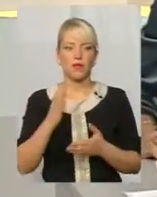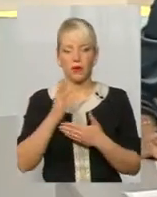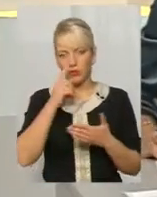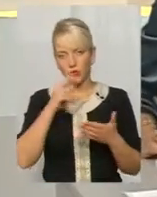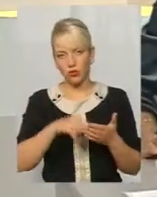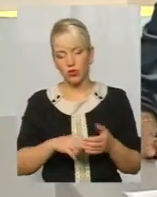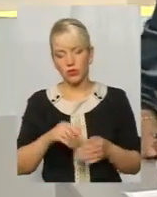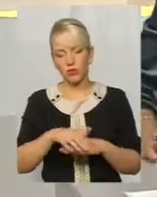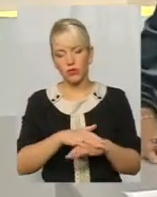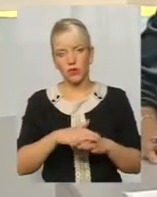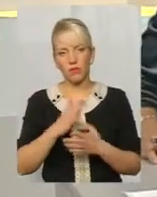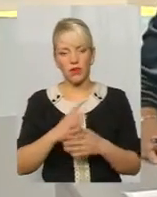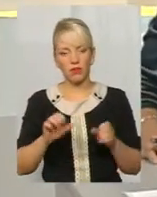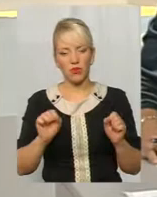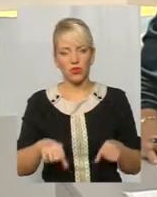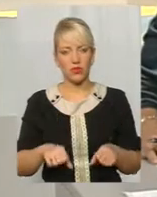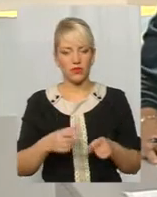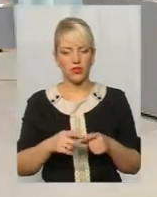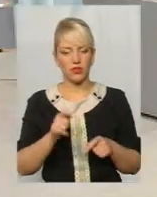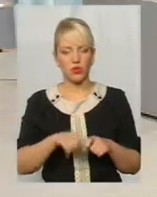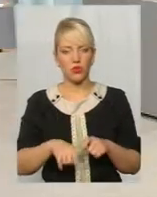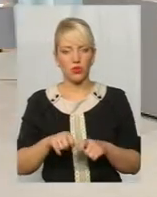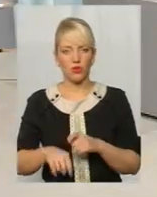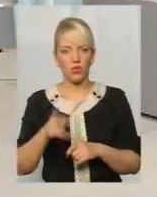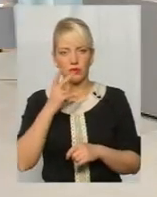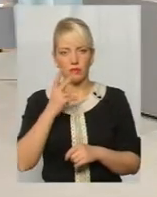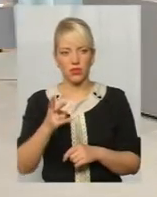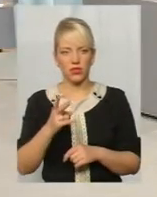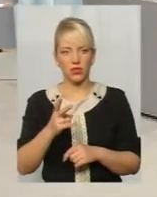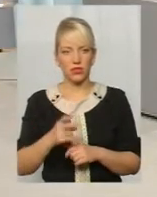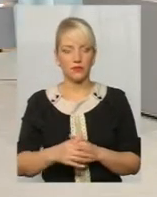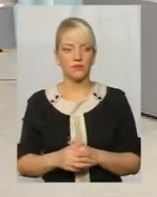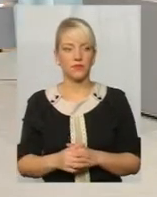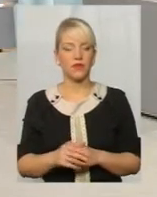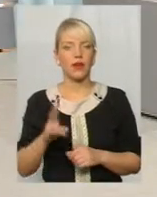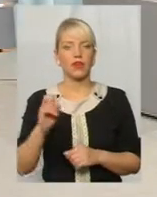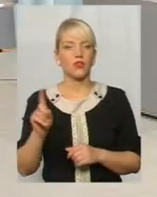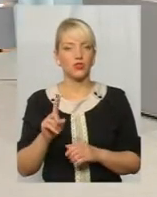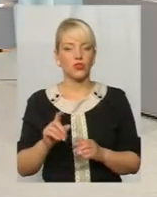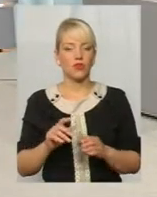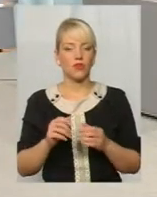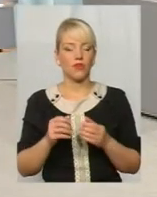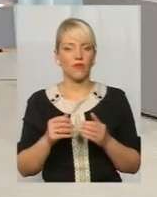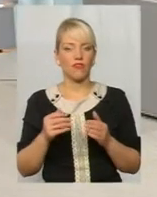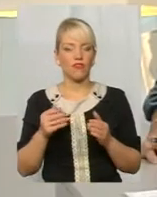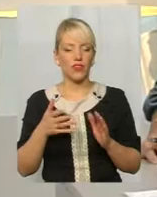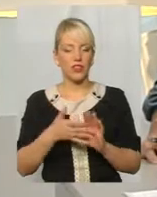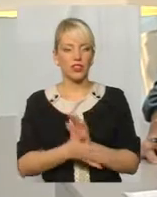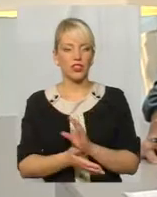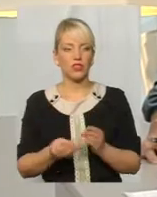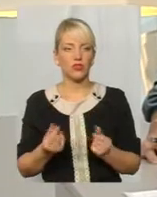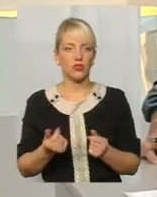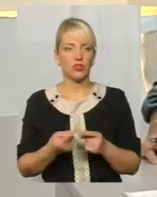тобто громадськість має можливість контролювати, бачити, на що витрачають кошти